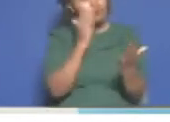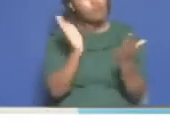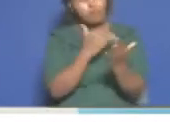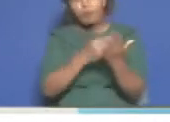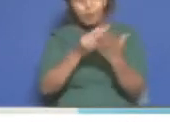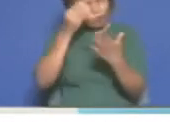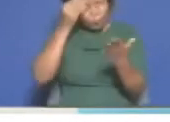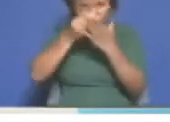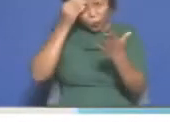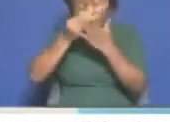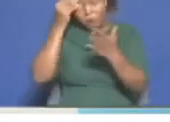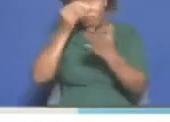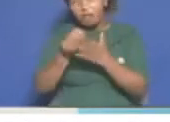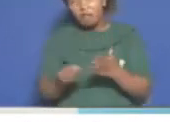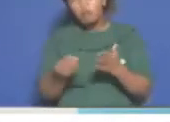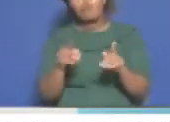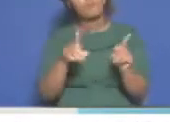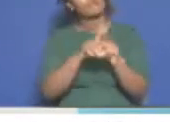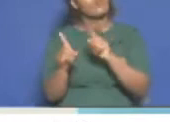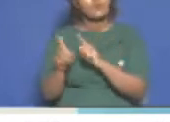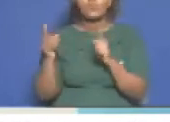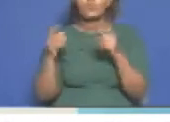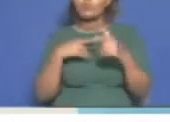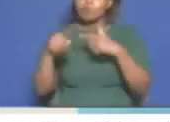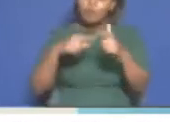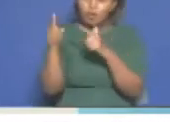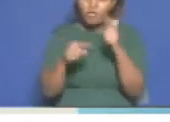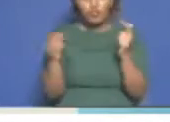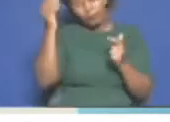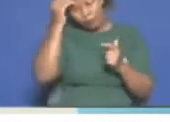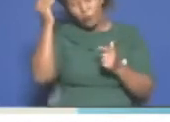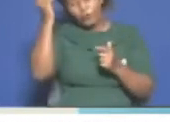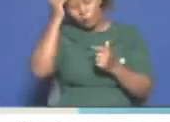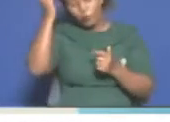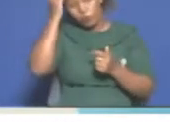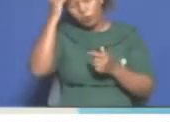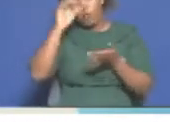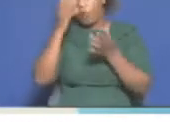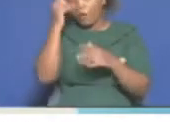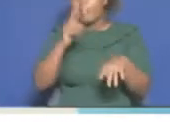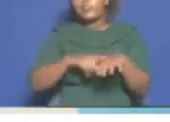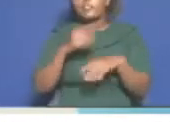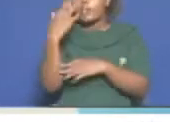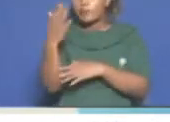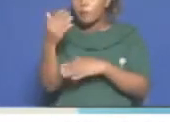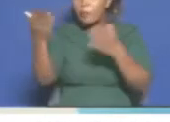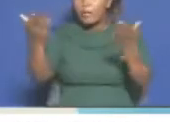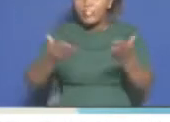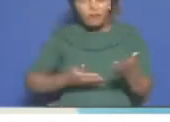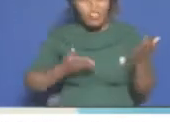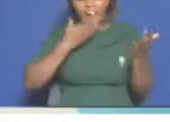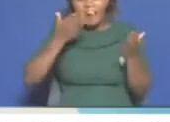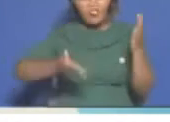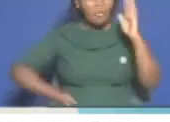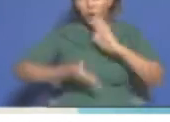zile handout tuweze kudurusu na tuweze kukram vizuri, ndio karatasi ya kikuja ya mtihani tuna respond haraka haraka